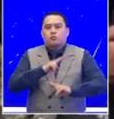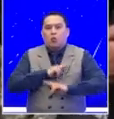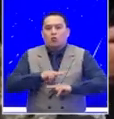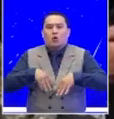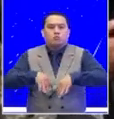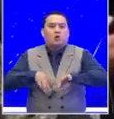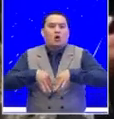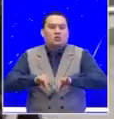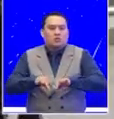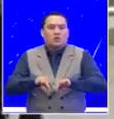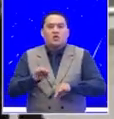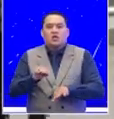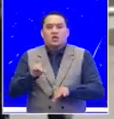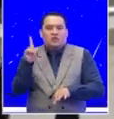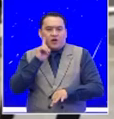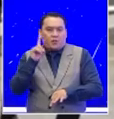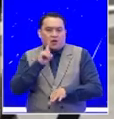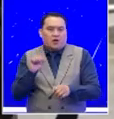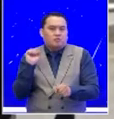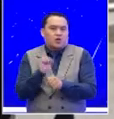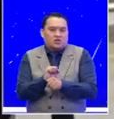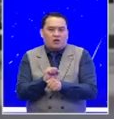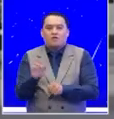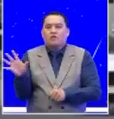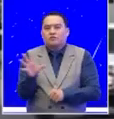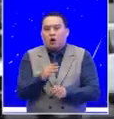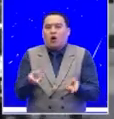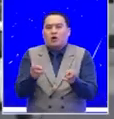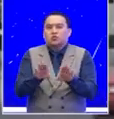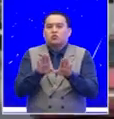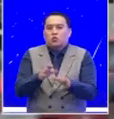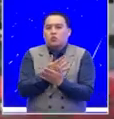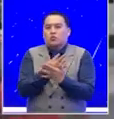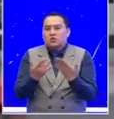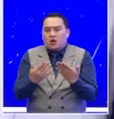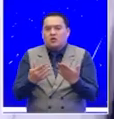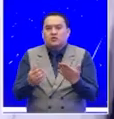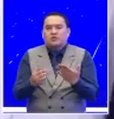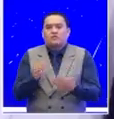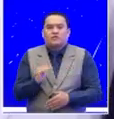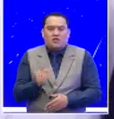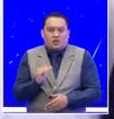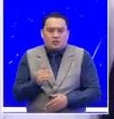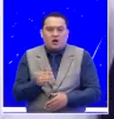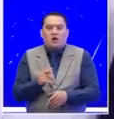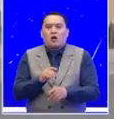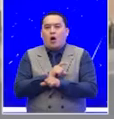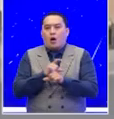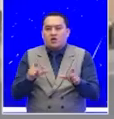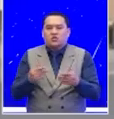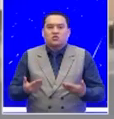городского пассажирского транспорта тоже временно приостановят. Оставят только несколько таксомоторных фирм, а персонал